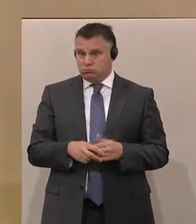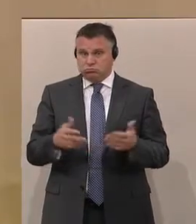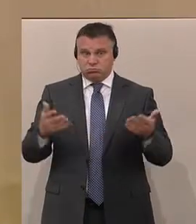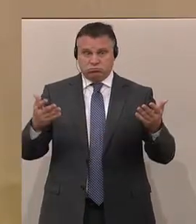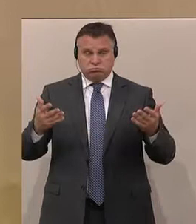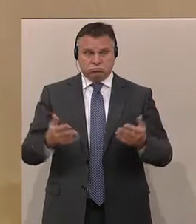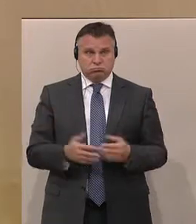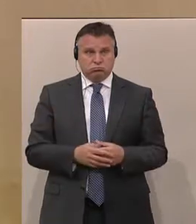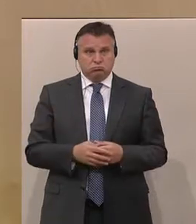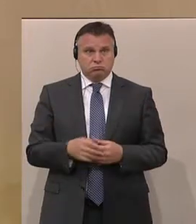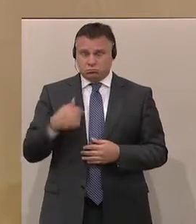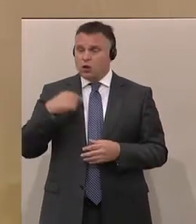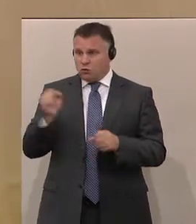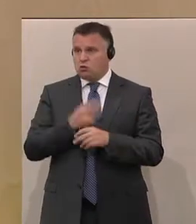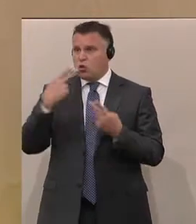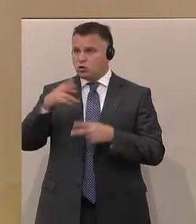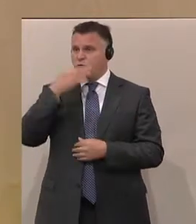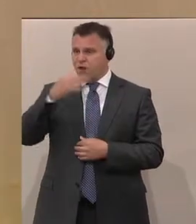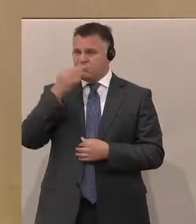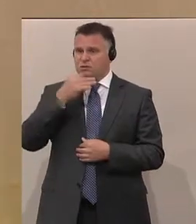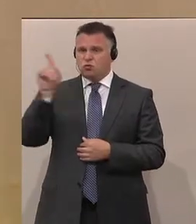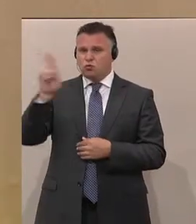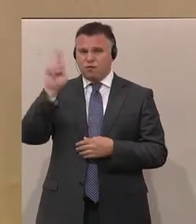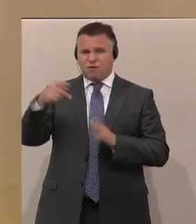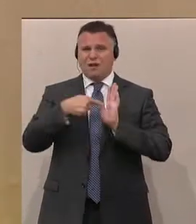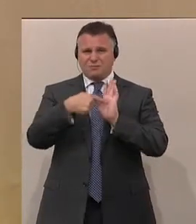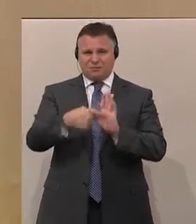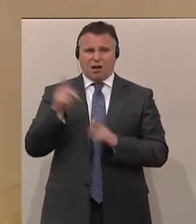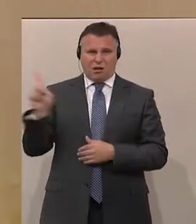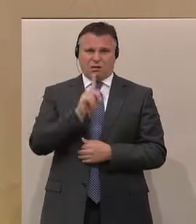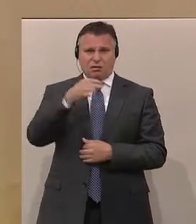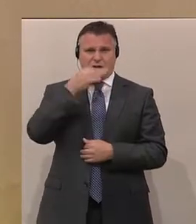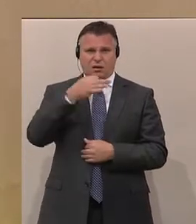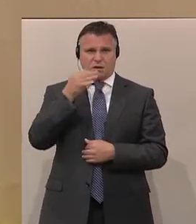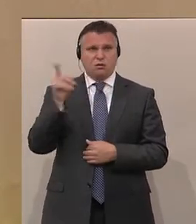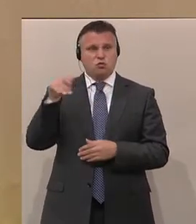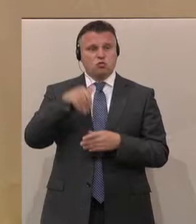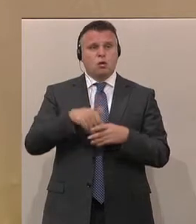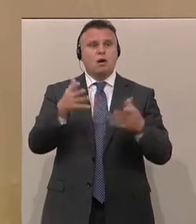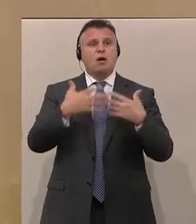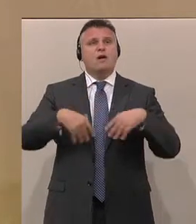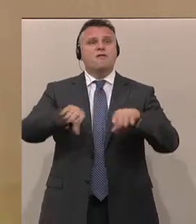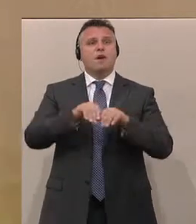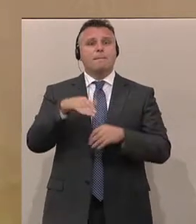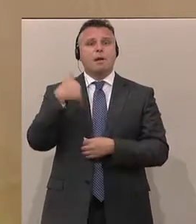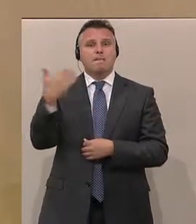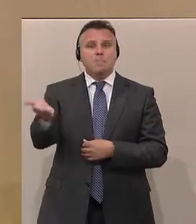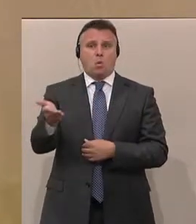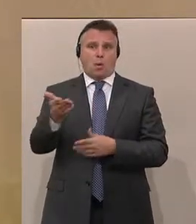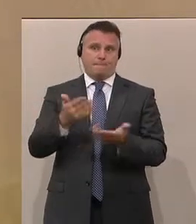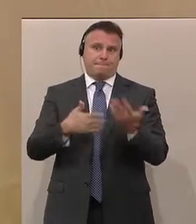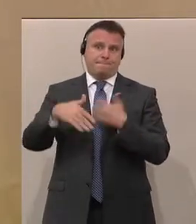Naja, ich werde aber weiterreden. Was Sie heute hier gezeigt haben, indem Sie sagen, die Familien bekommen mehr von